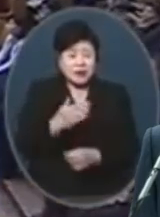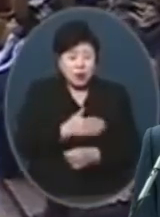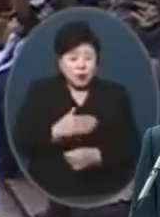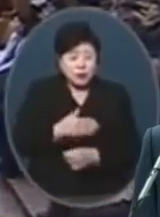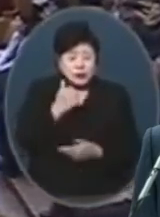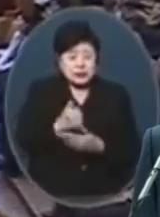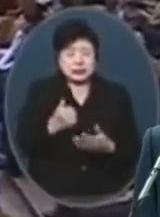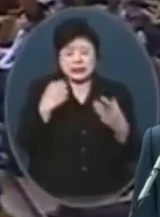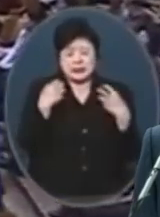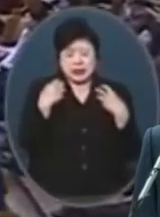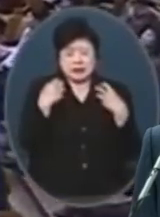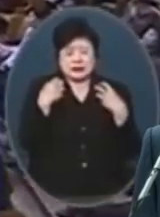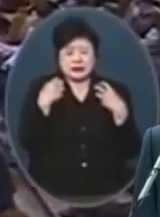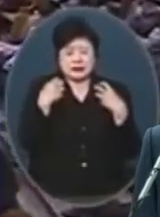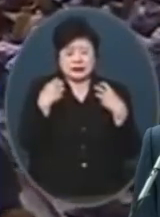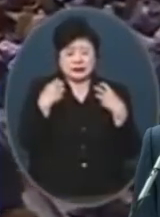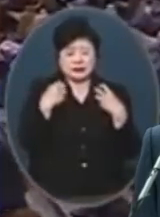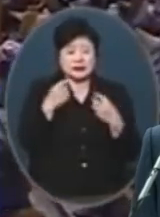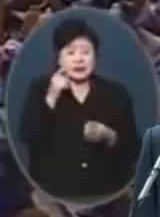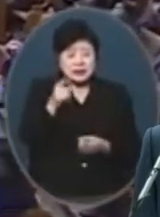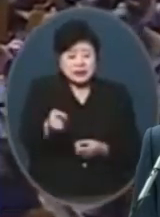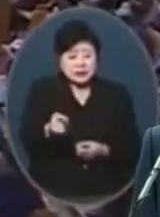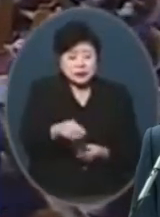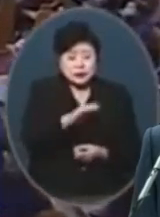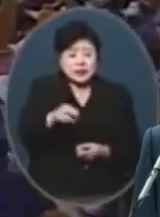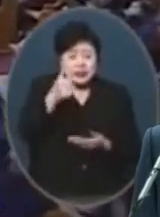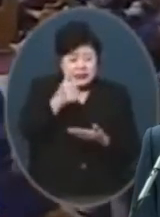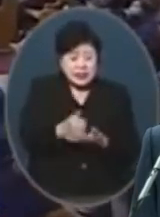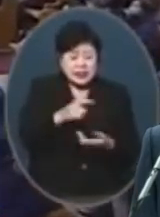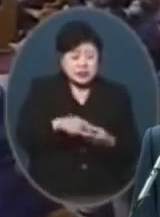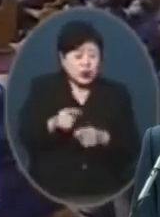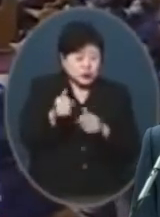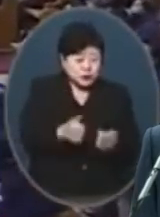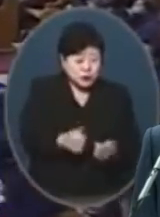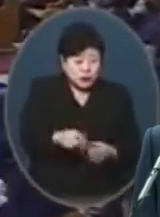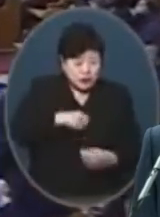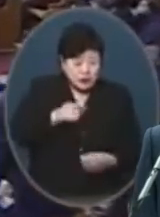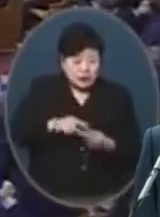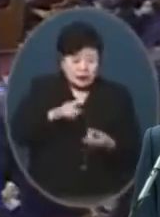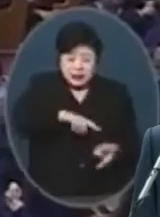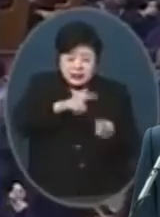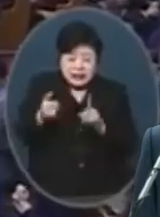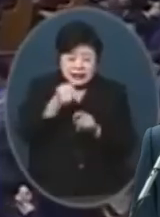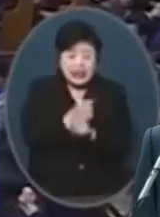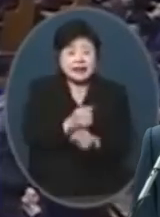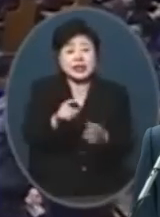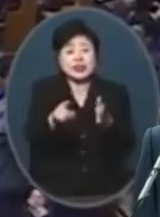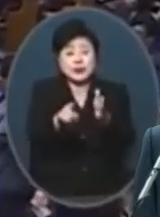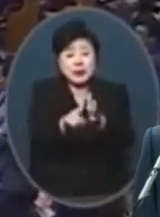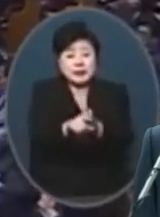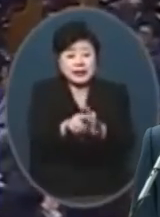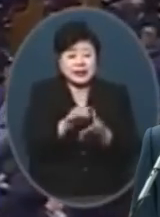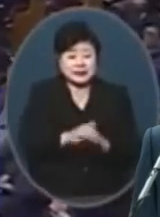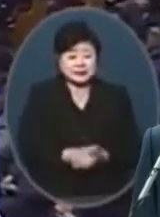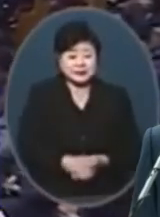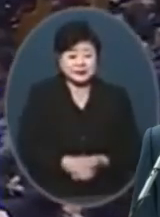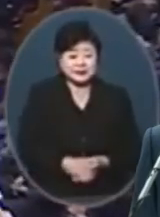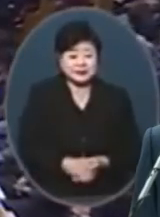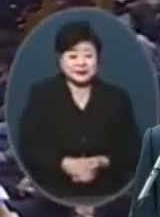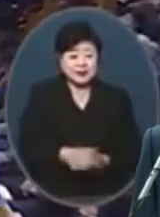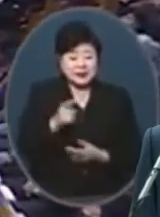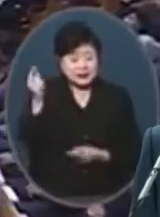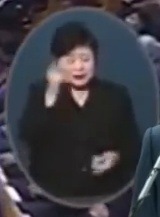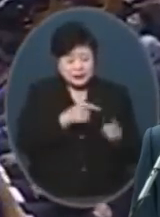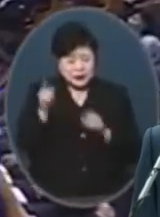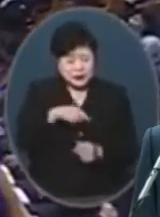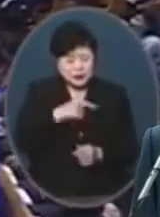담당하였으니 이는 우리로 죄에 대하여 죽고 의에 대하여 살게 하려 하심이라. 그가